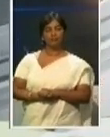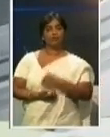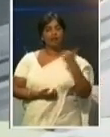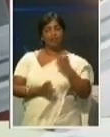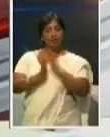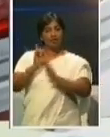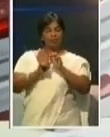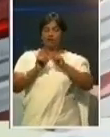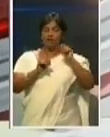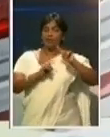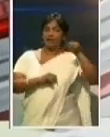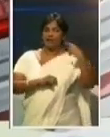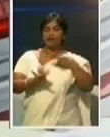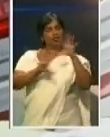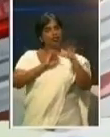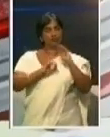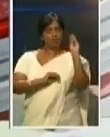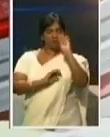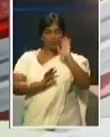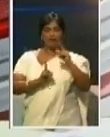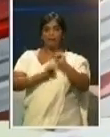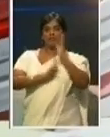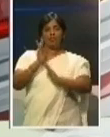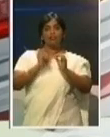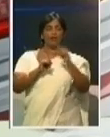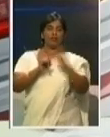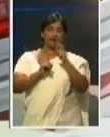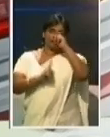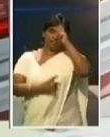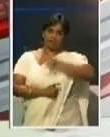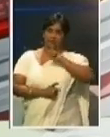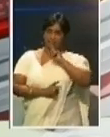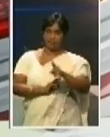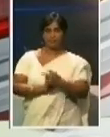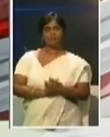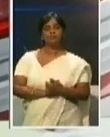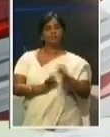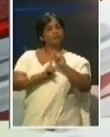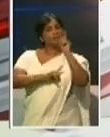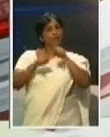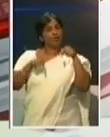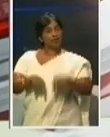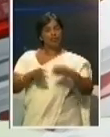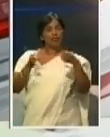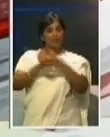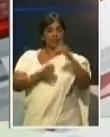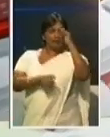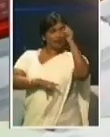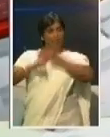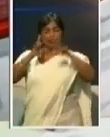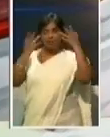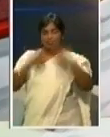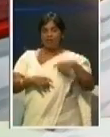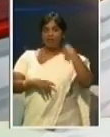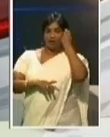නව අමාත්‍ය මණ්ඩලය හෙට දිනේ පත් කිරීමට නියමිත බව පාර්ලිමේන්තු මන්ත්‍රී ඩල සලහප්පෙරුම් මහතා පවසනවා. පාර්ලිමේන්තුවේ අද පැවති පක්ෂ නායක රැස්වීමෙන්